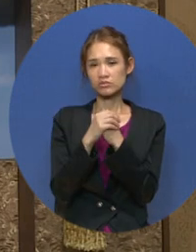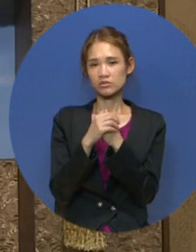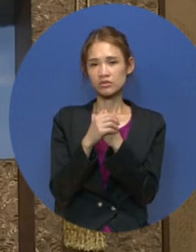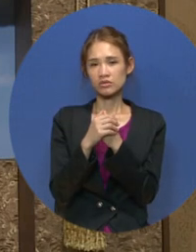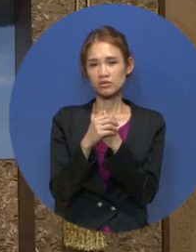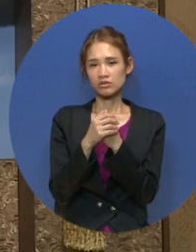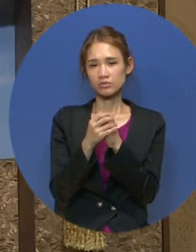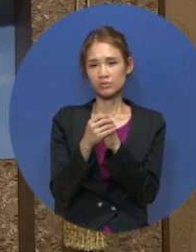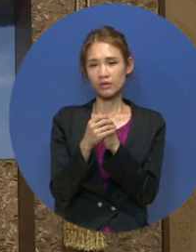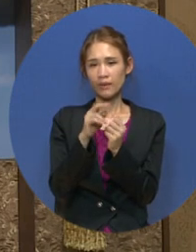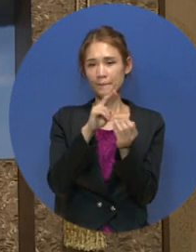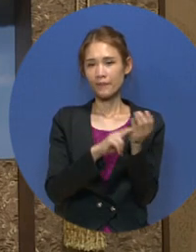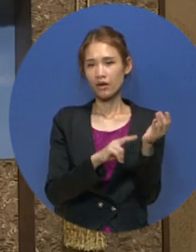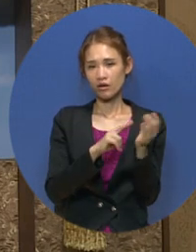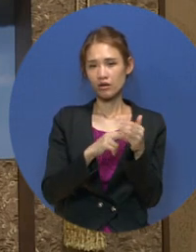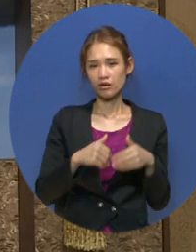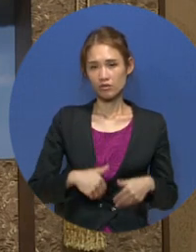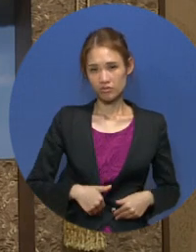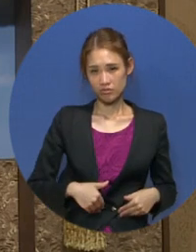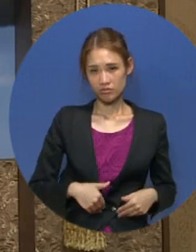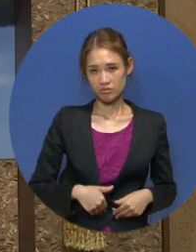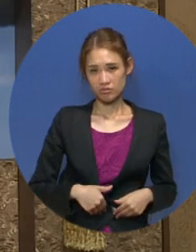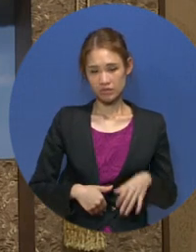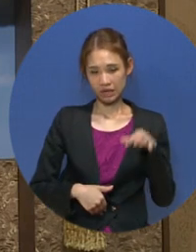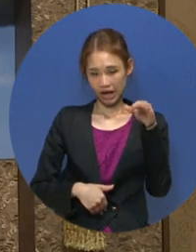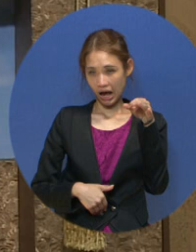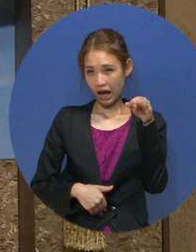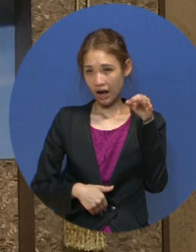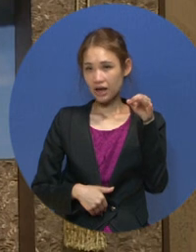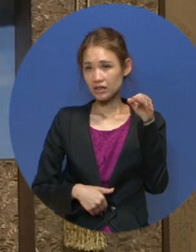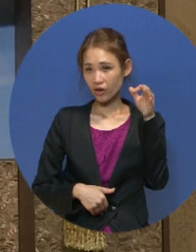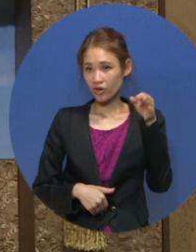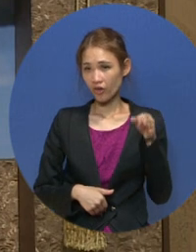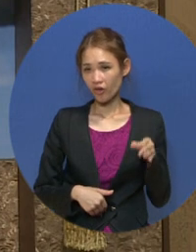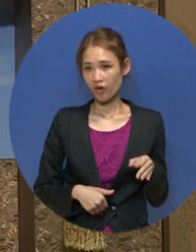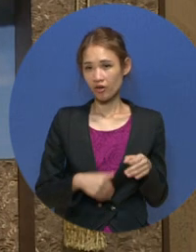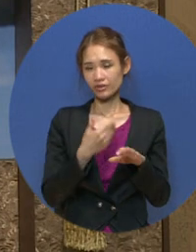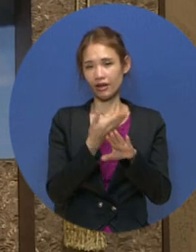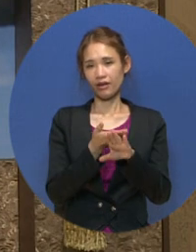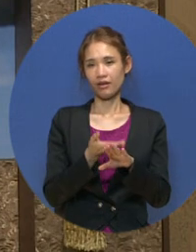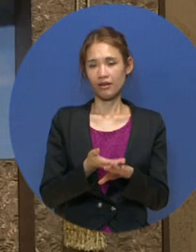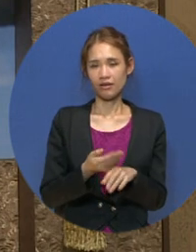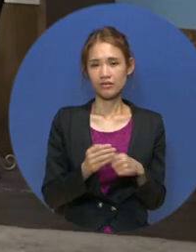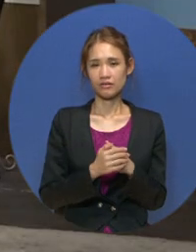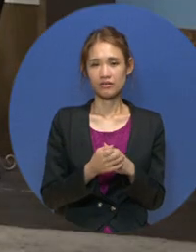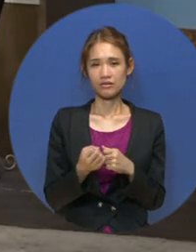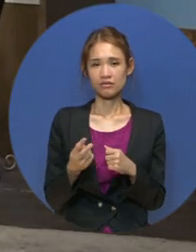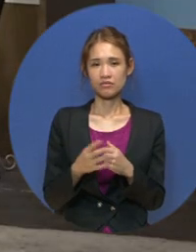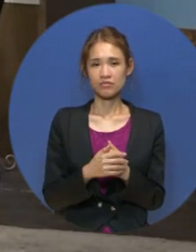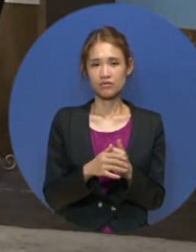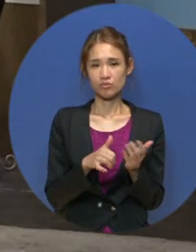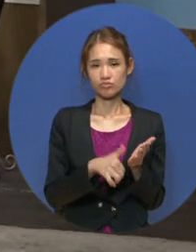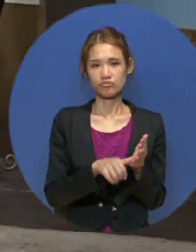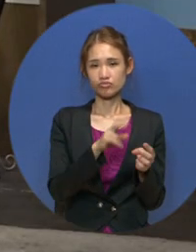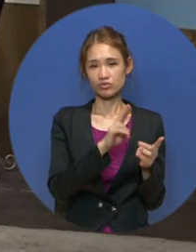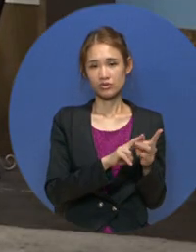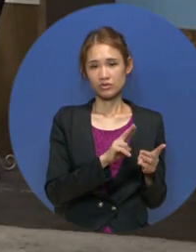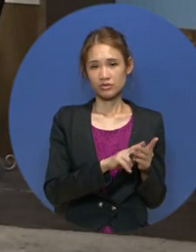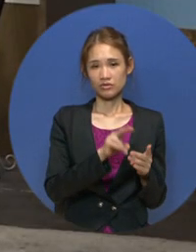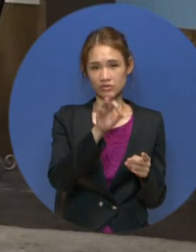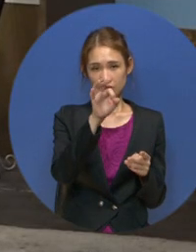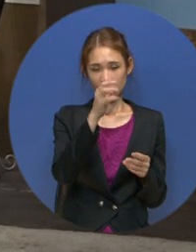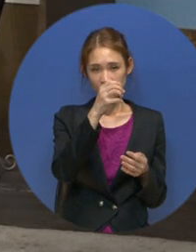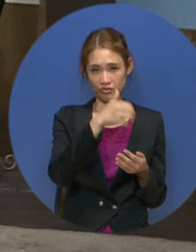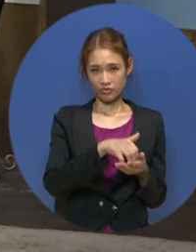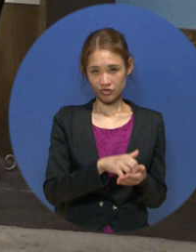되는 물건들이 또 분류가 되면서 가격이 측정이 됩니다. 그리고 난 이후에는 물류센터에서 가격이 측정이, 측정이